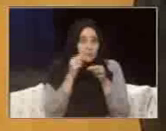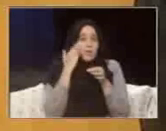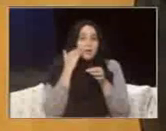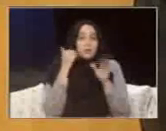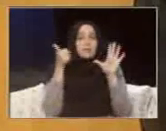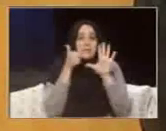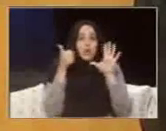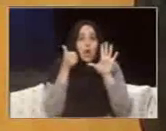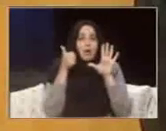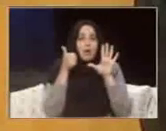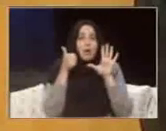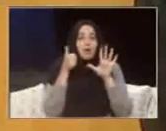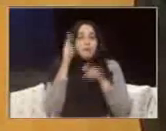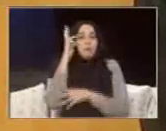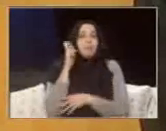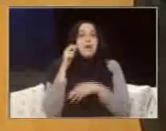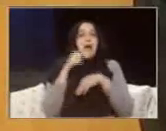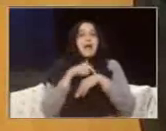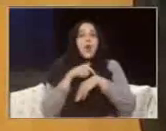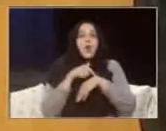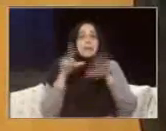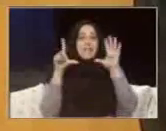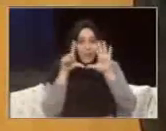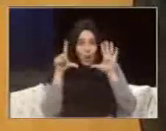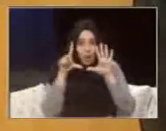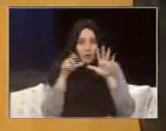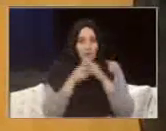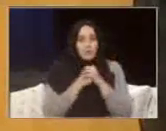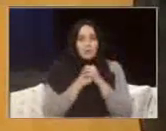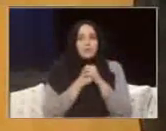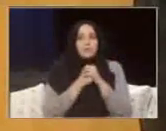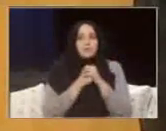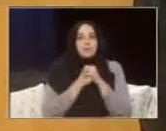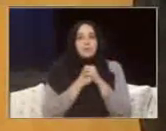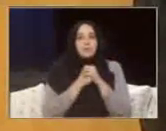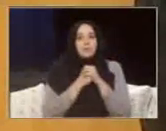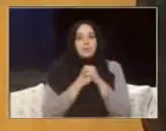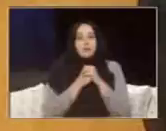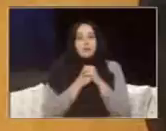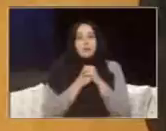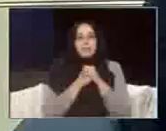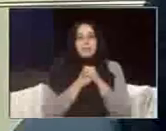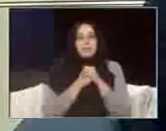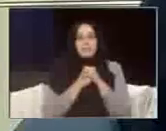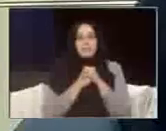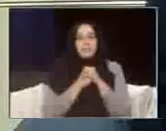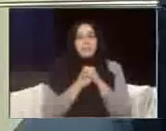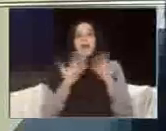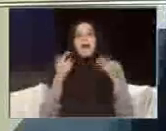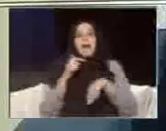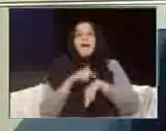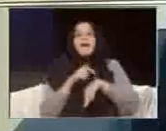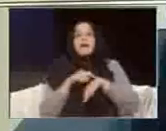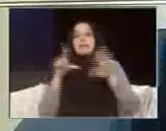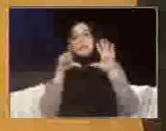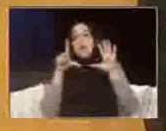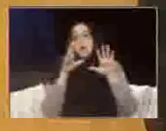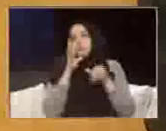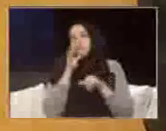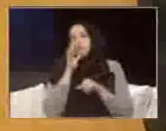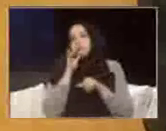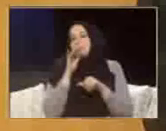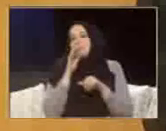السته، متى يبدا عملها؟ يبدا على السبعه، السبعه ونص. الدوام الاداري يعني. نعم دوام نعم. العمل. الاداره ما تبداش على السبعه.